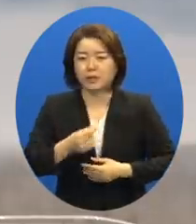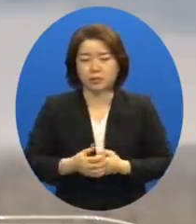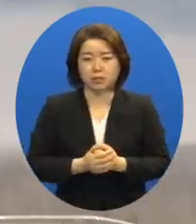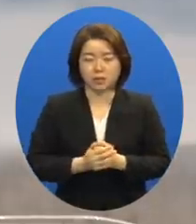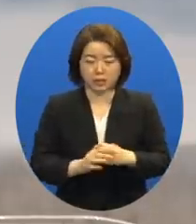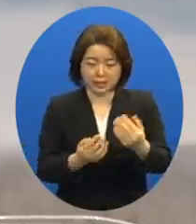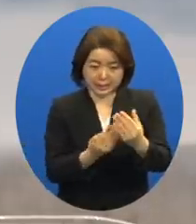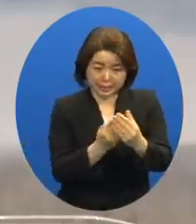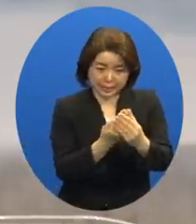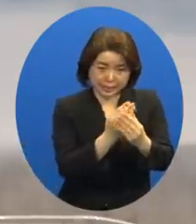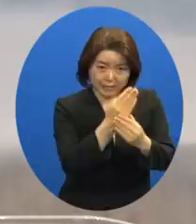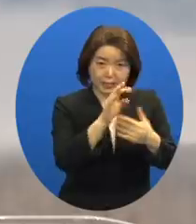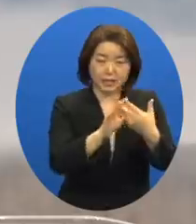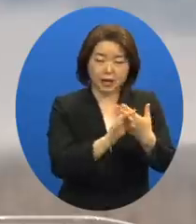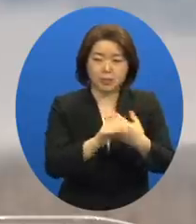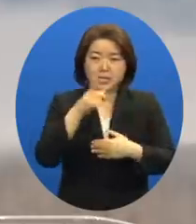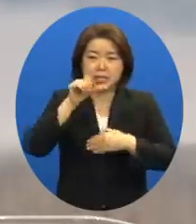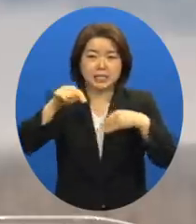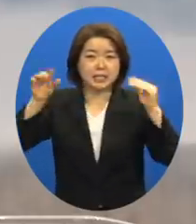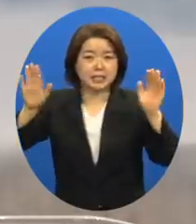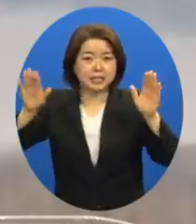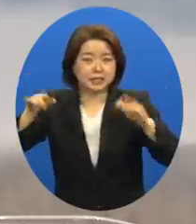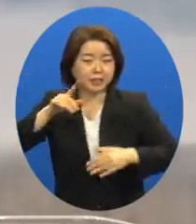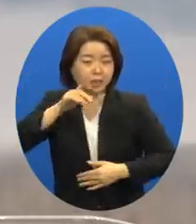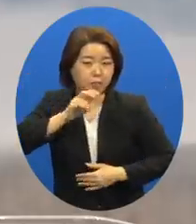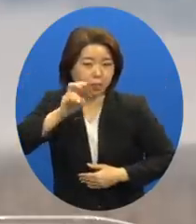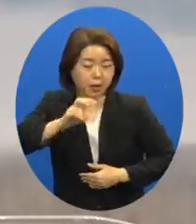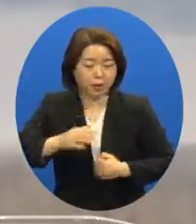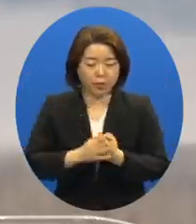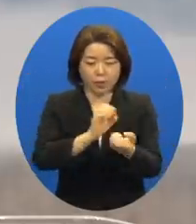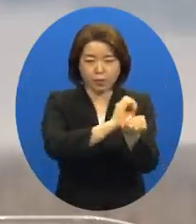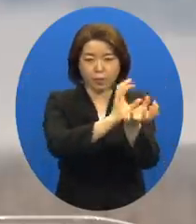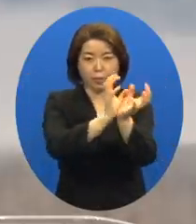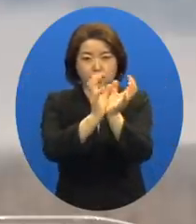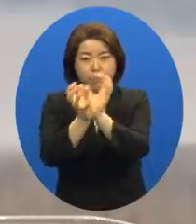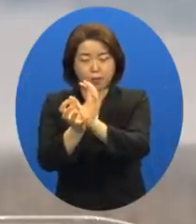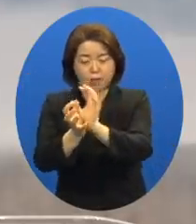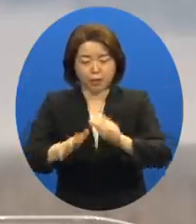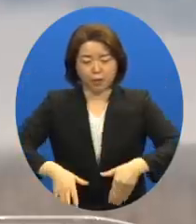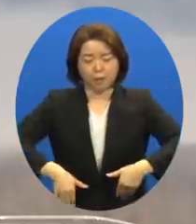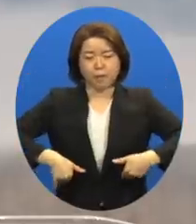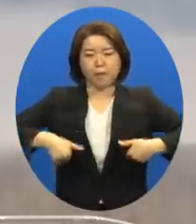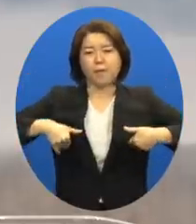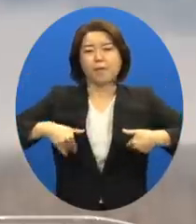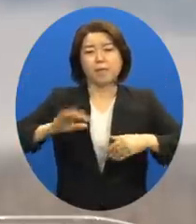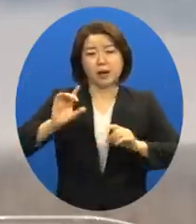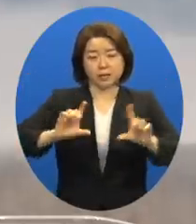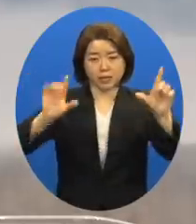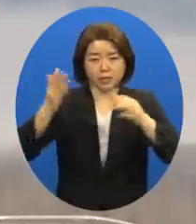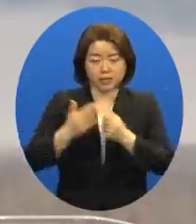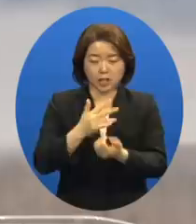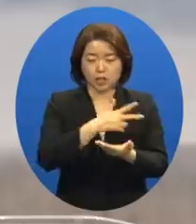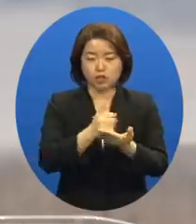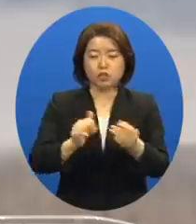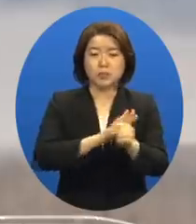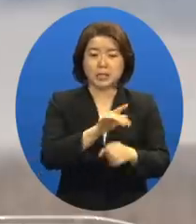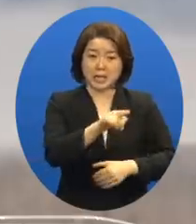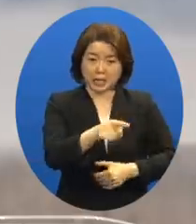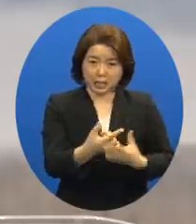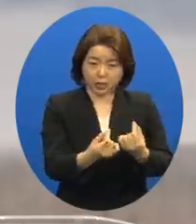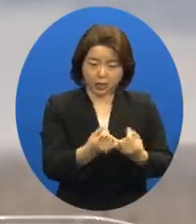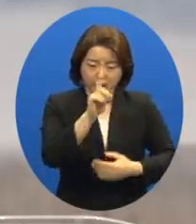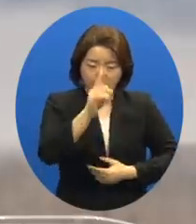새싹이 돋아나면 새들이 지적이고 꽃들은 피어나 화창한 봄날이라네. 주님의 사랑 이같이 한번